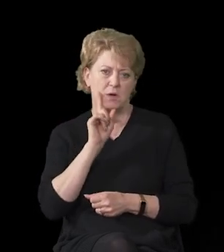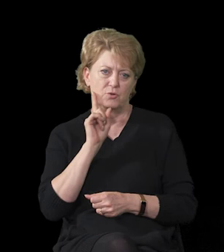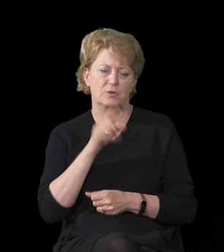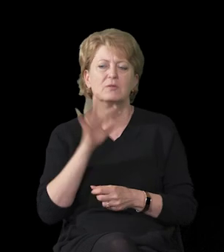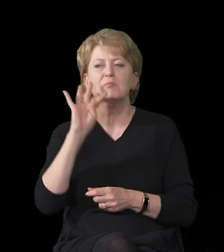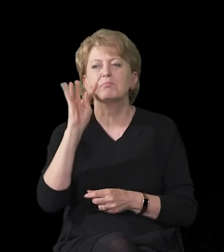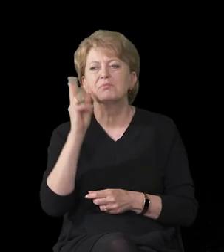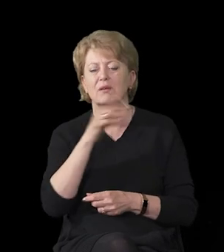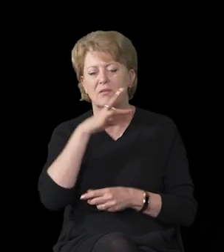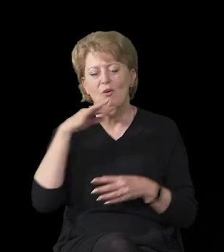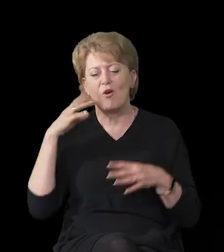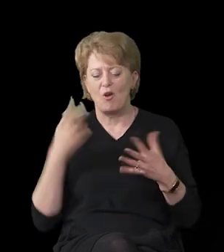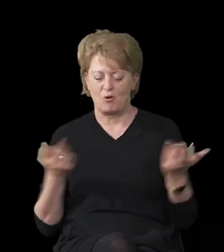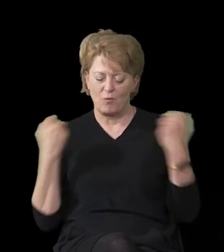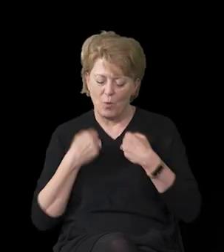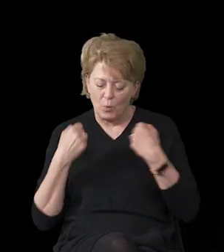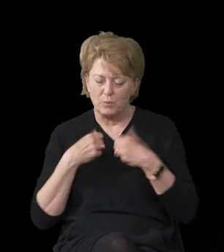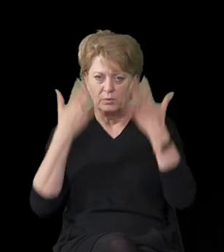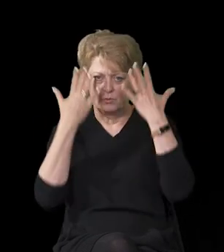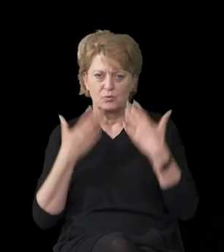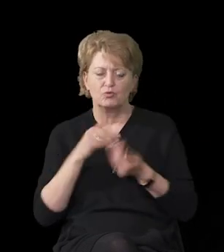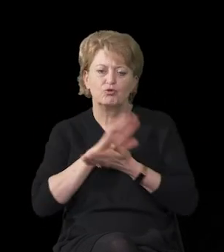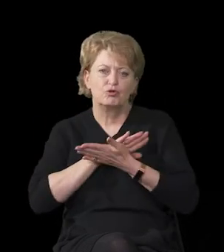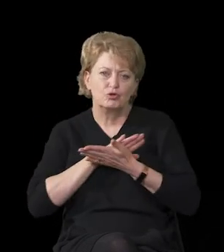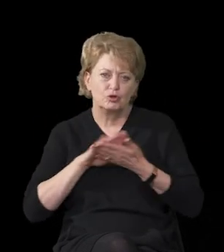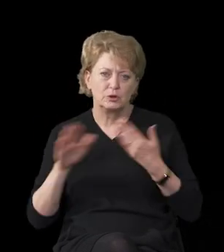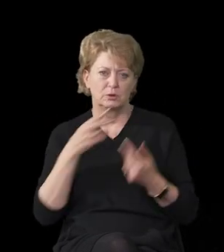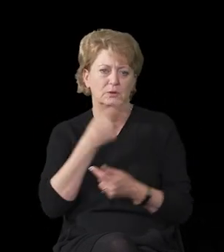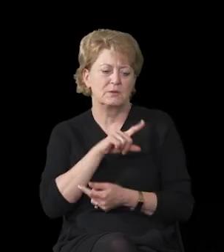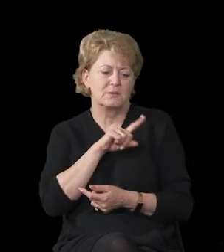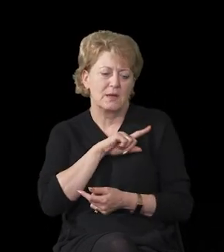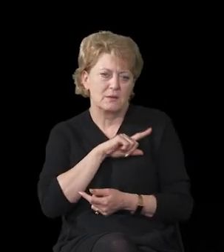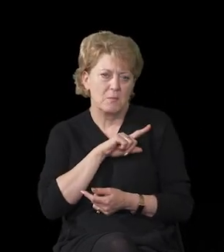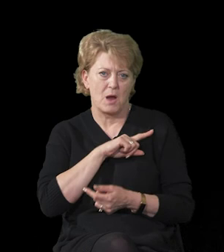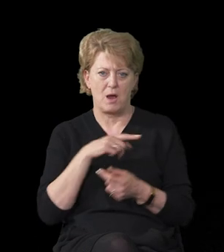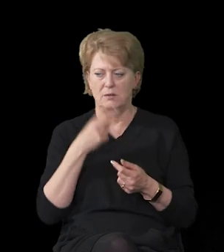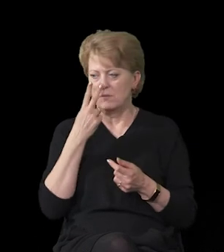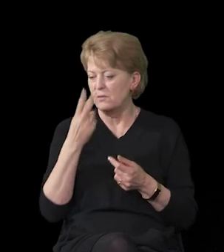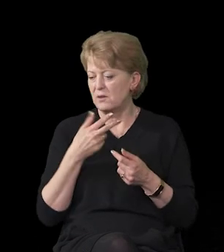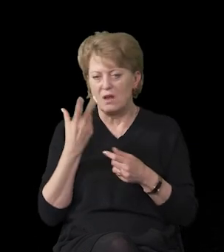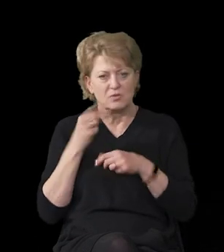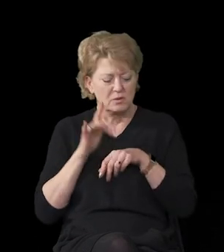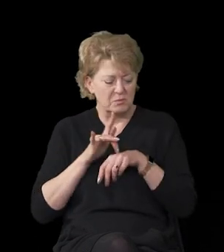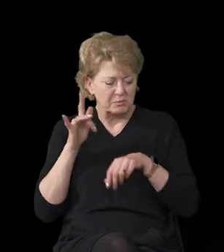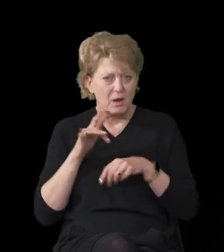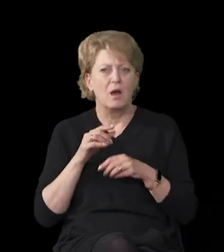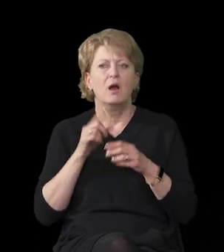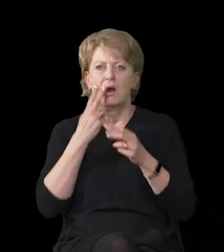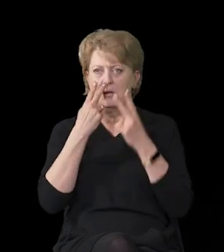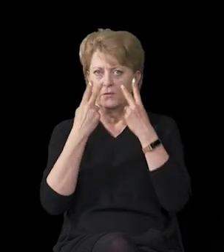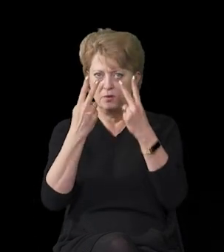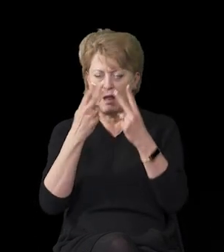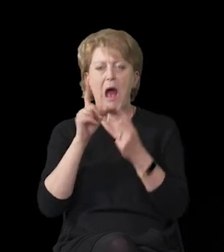ubrani, zadbani, czyści, tacy wręcz można by powiedzieć nieskalani. Ale tak naprawdę za tym ich